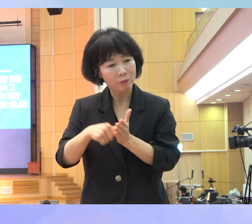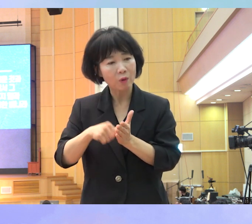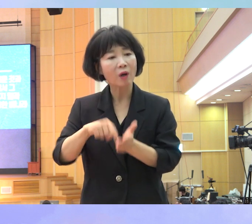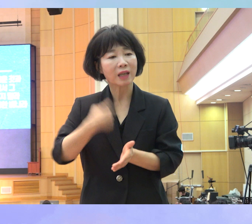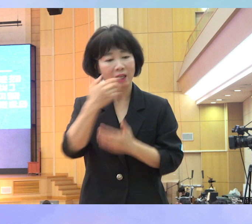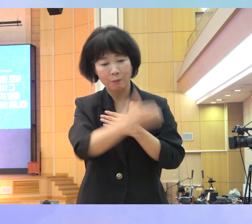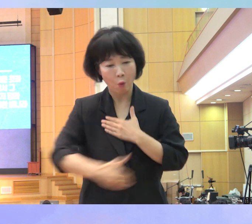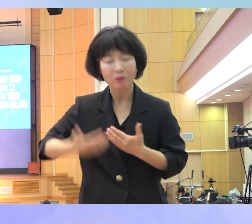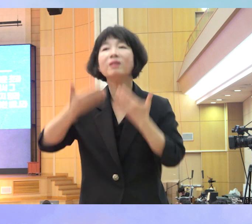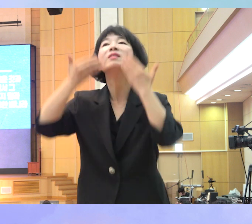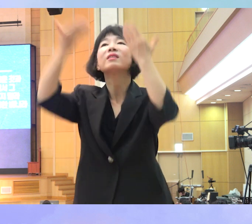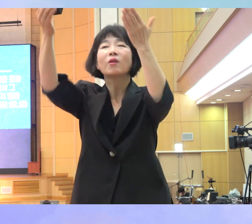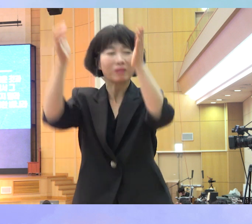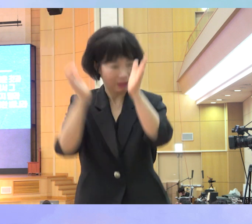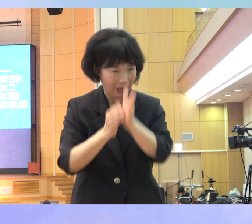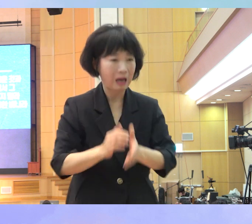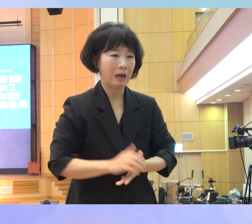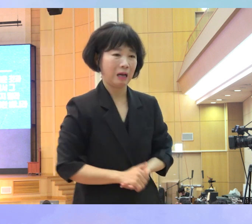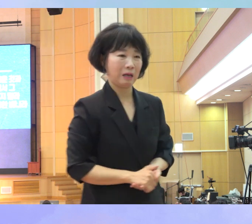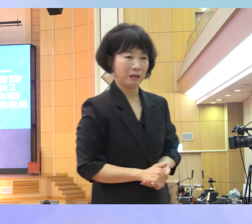이제는 이렇게 하라는 거 나옵니다.